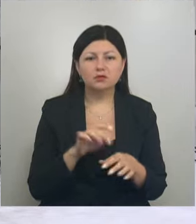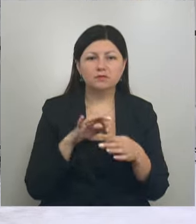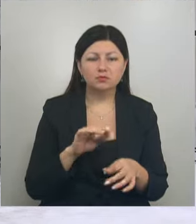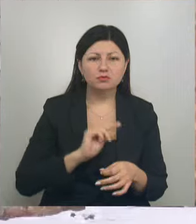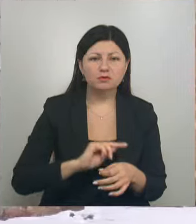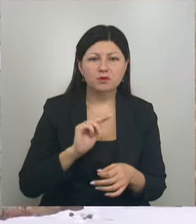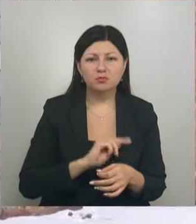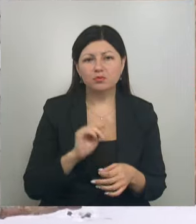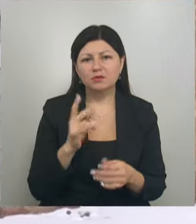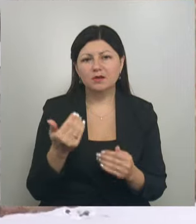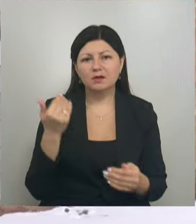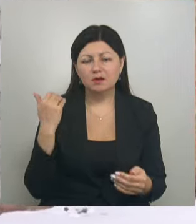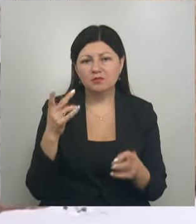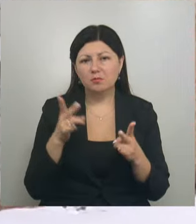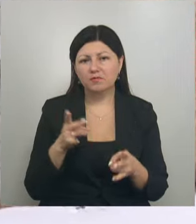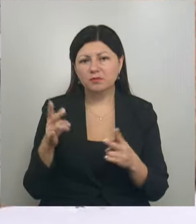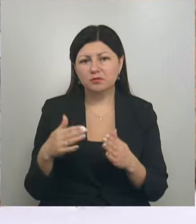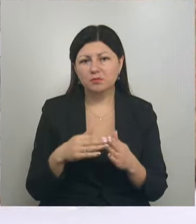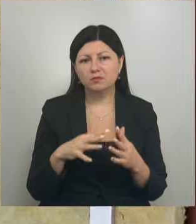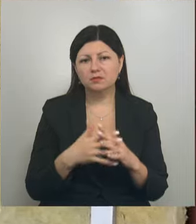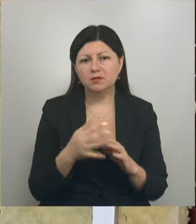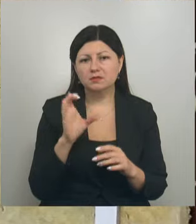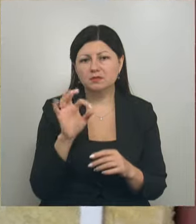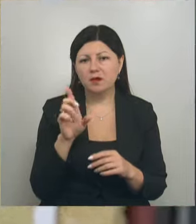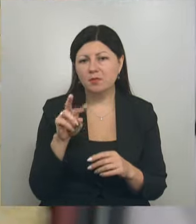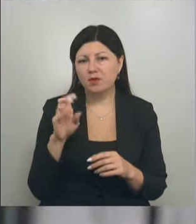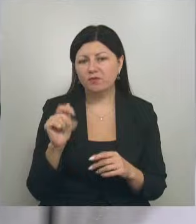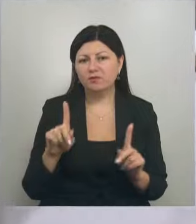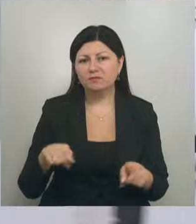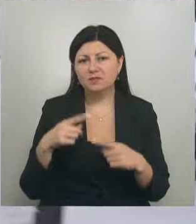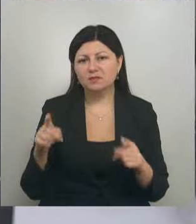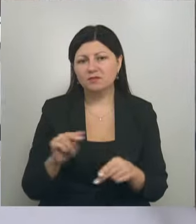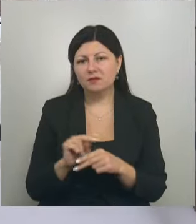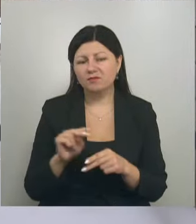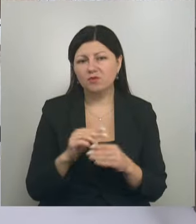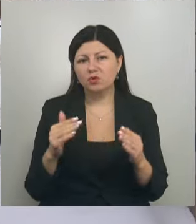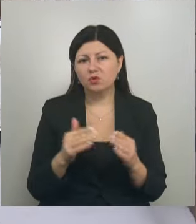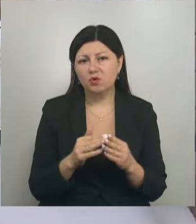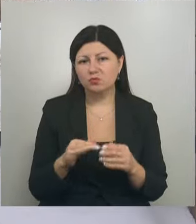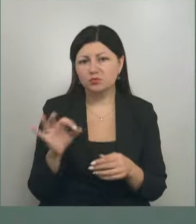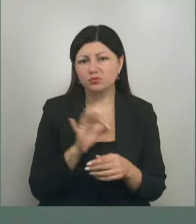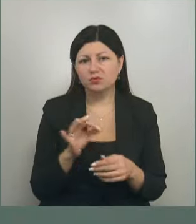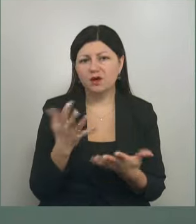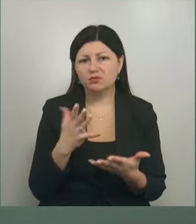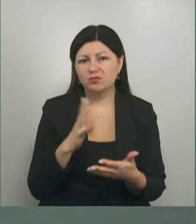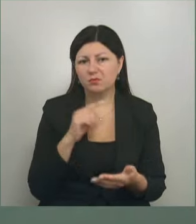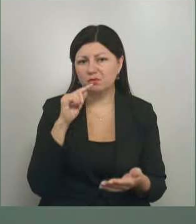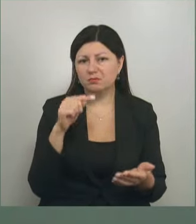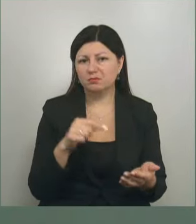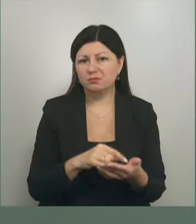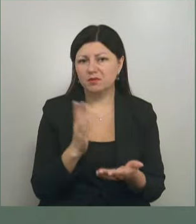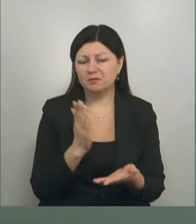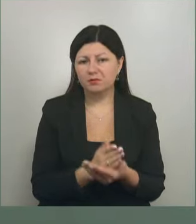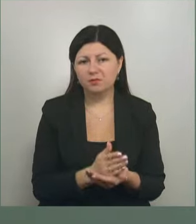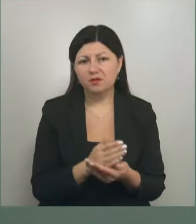ранее поврежденных домах. Так, в селе Соболевка продолжают буквально с нуля восстанавливать дом, в который был прямой прилет снаряда. В декабре